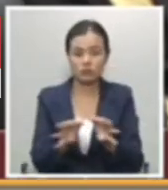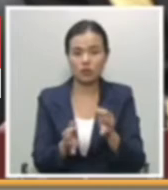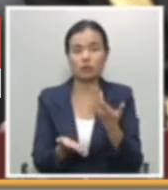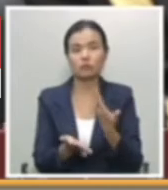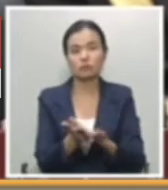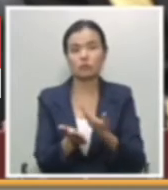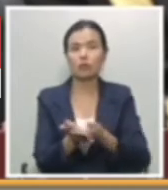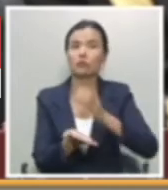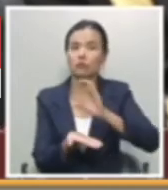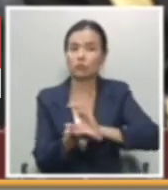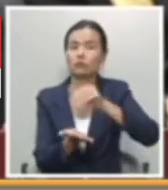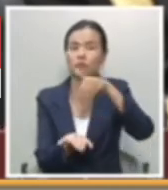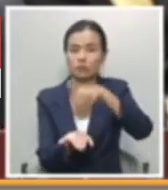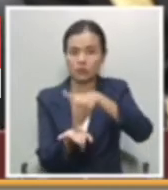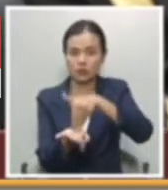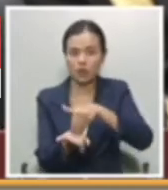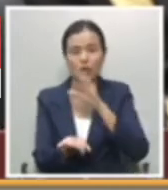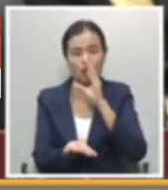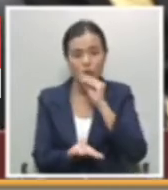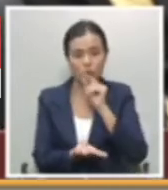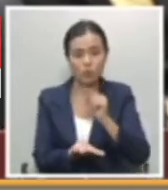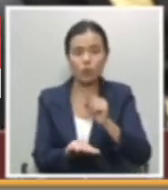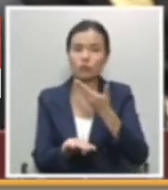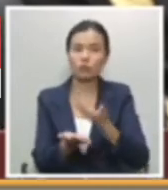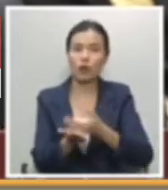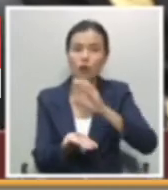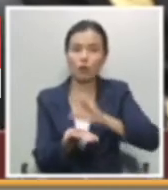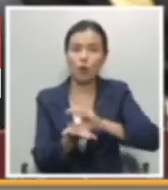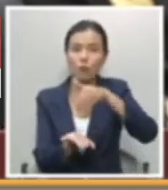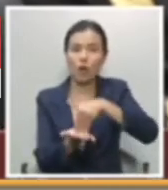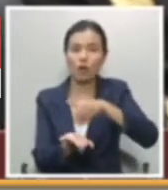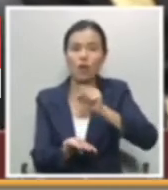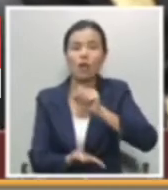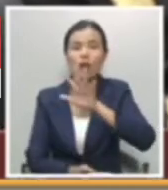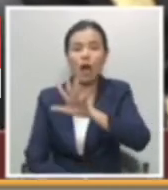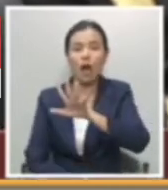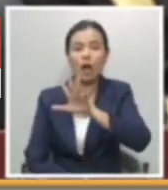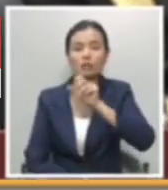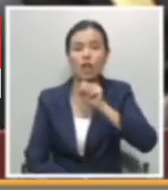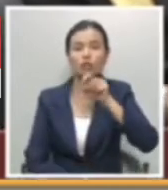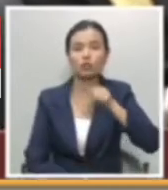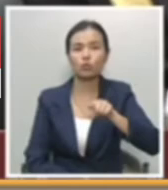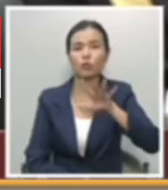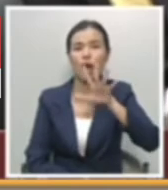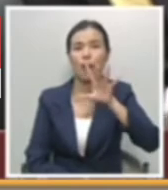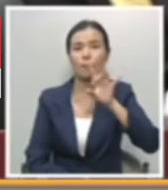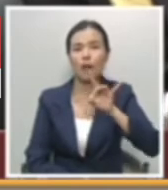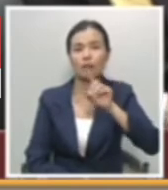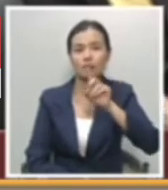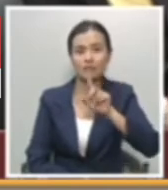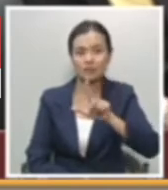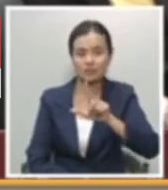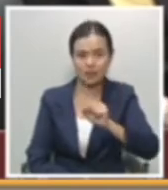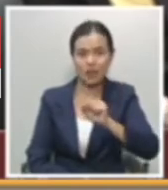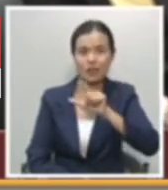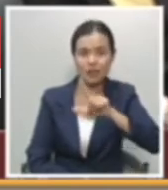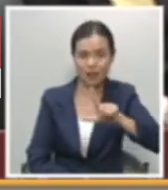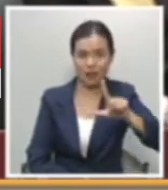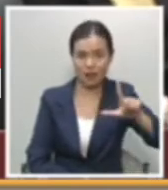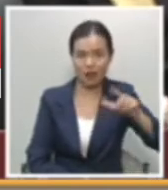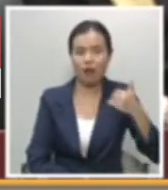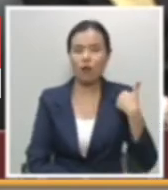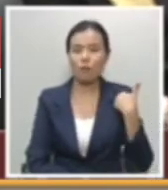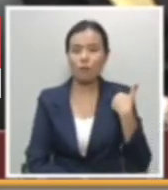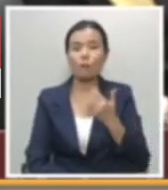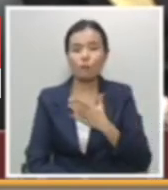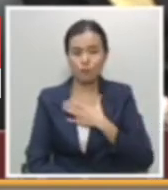างที่กล่าวว่ามีงบกลางถึง 500.18 แสนล้านบาทนั้นเอาละผมก็